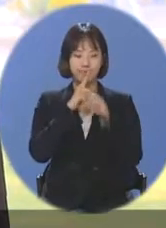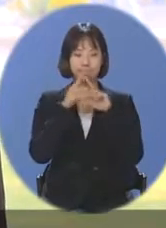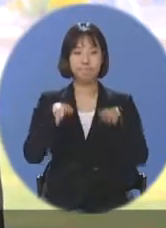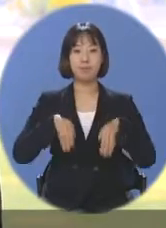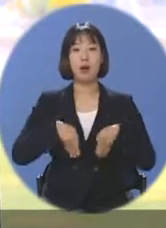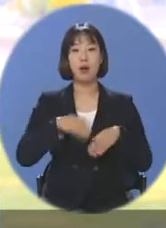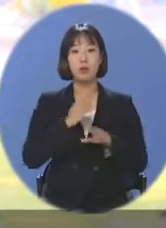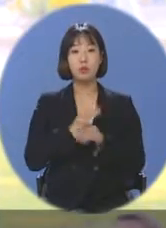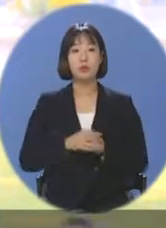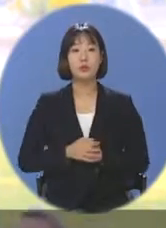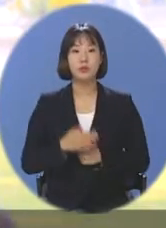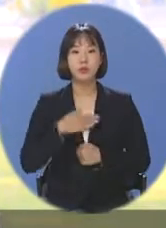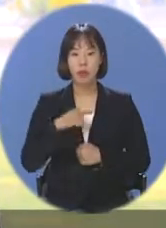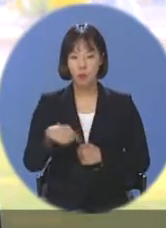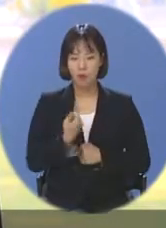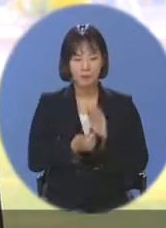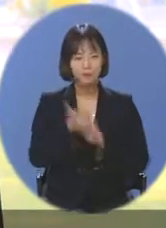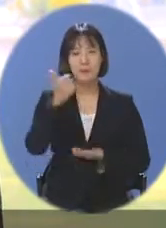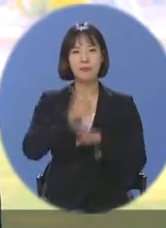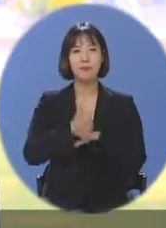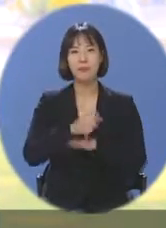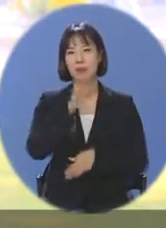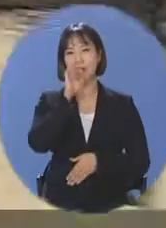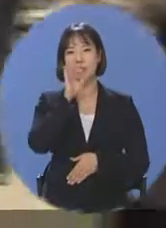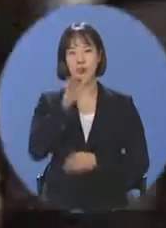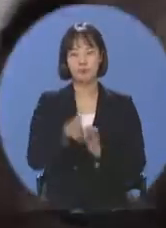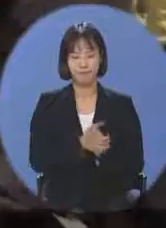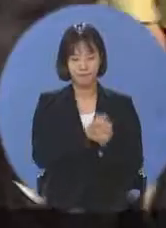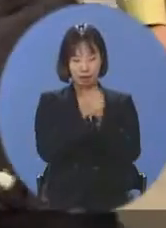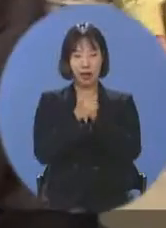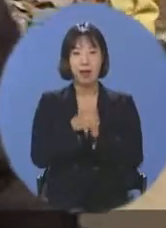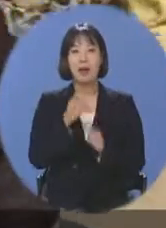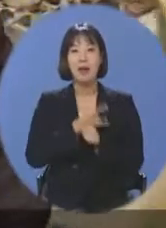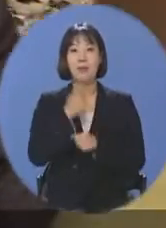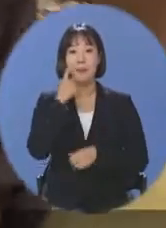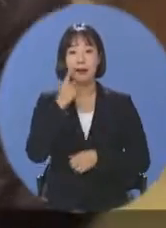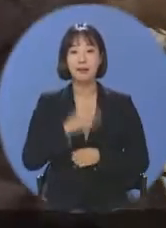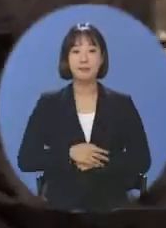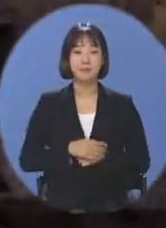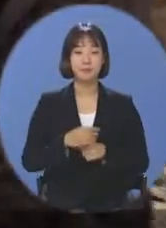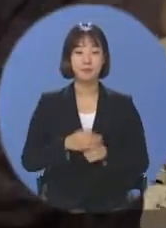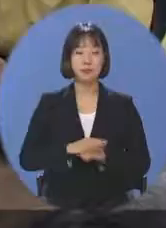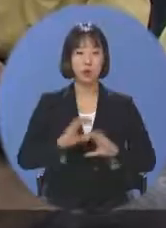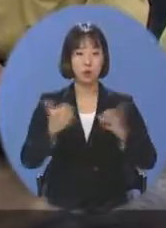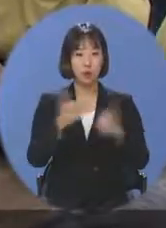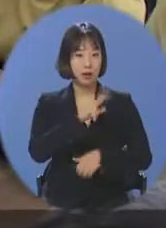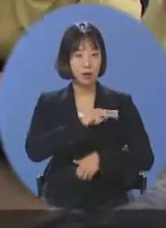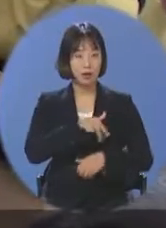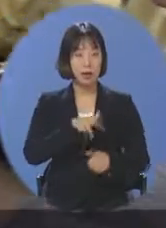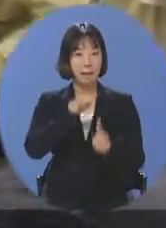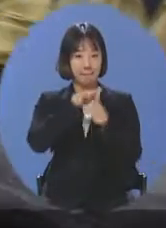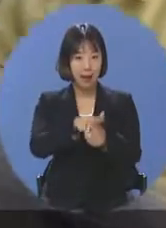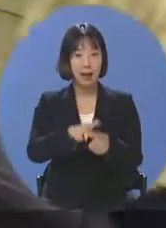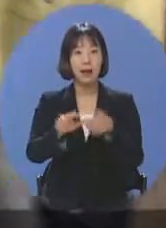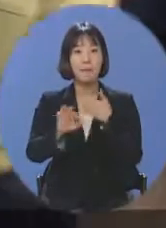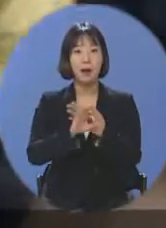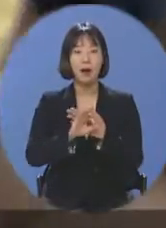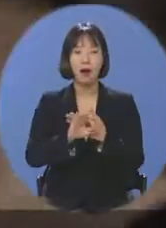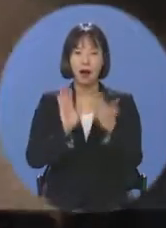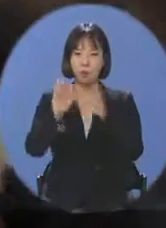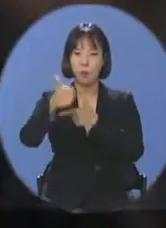할 수 있는 게 아니죠. 네, 조화롭게 하겠습니다. 총선 이후 대권 행보에 본격적으로 뛰어들 경우 이른바